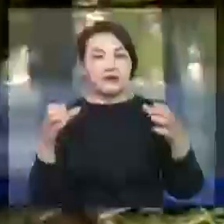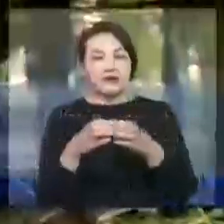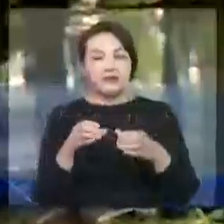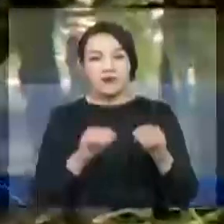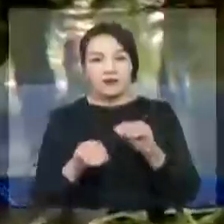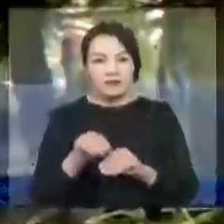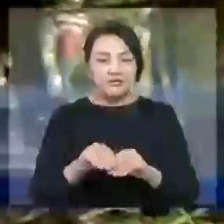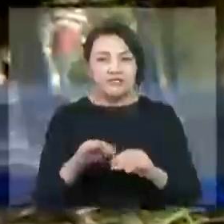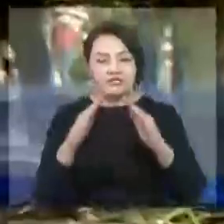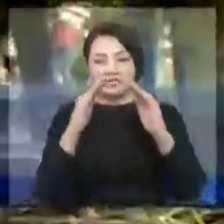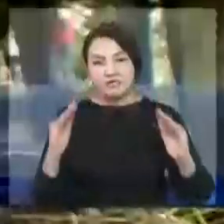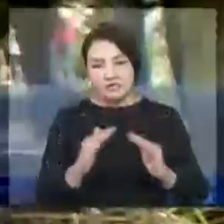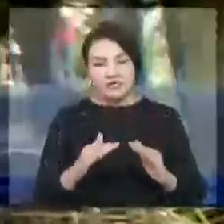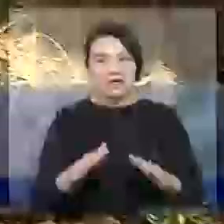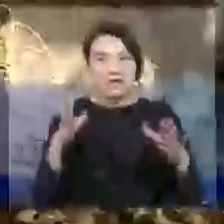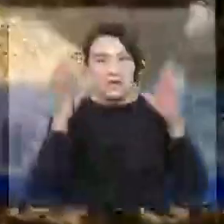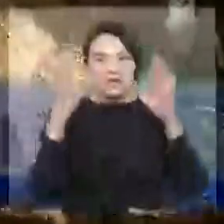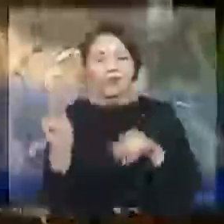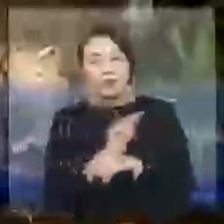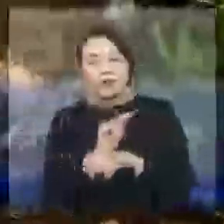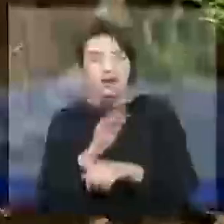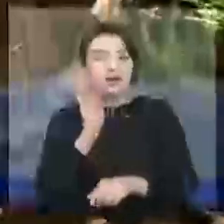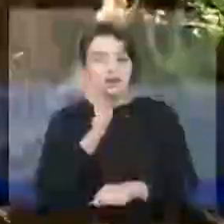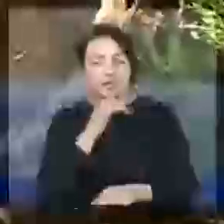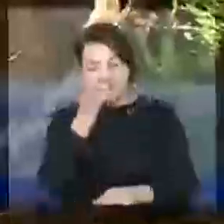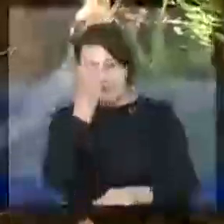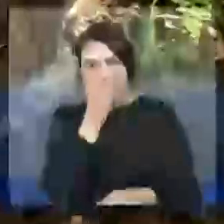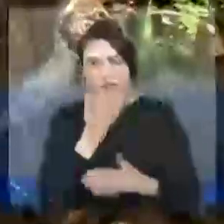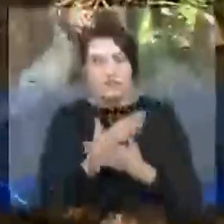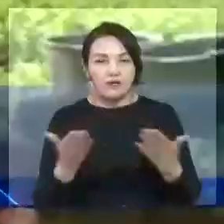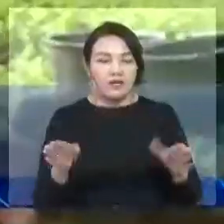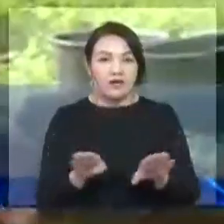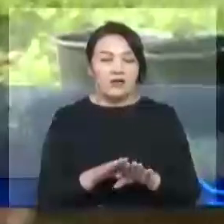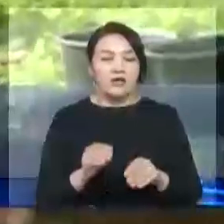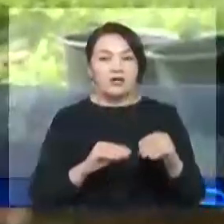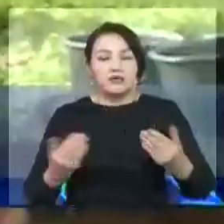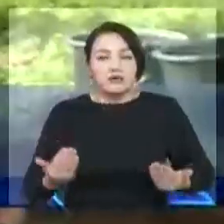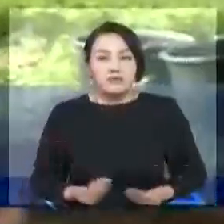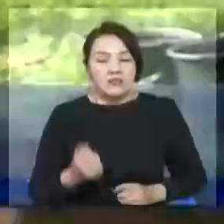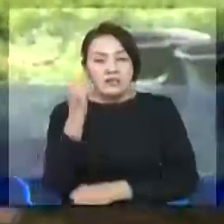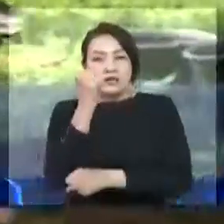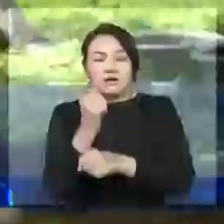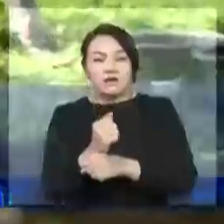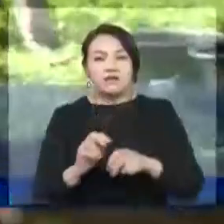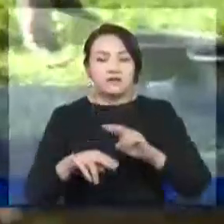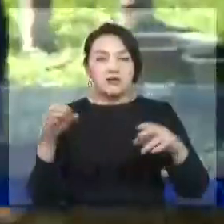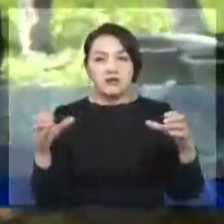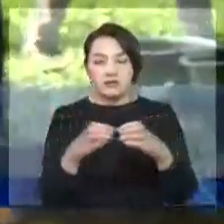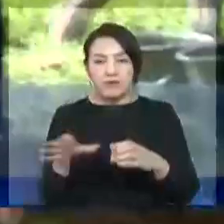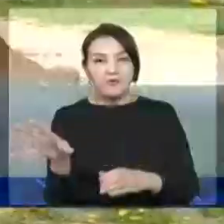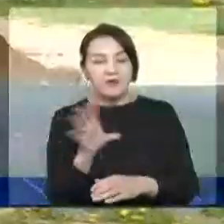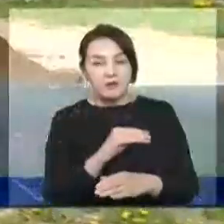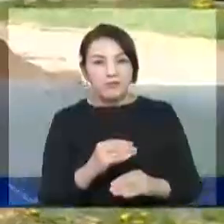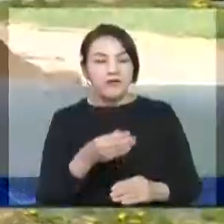посадил ели возле центра духовно-нравственного воспитания «Анагат Агзам». Сажали деревья жители и работники строительных компаний. Всего